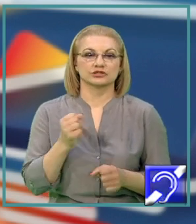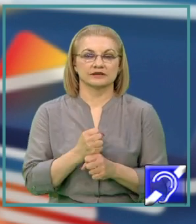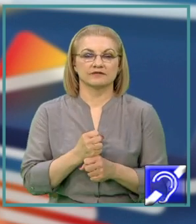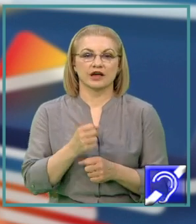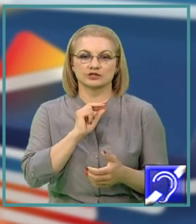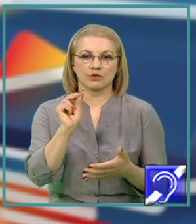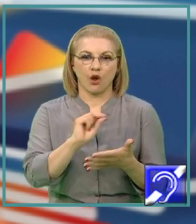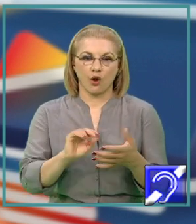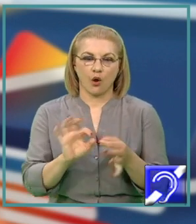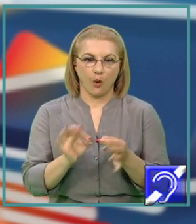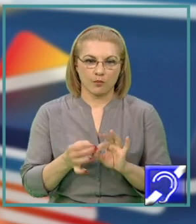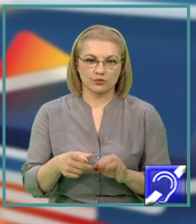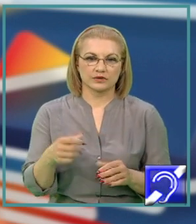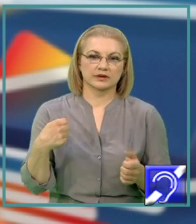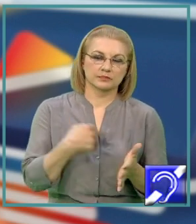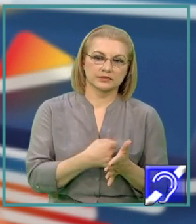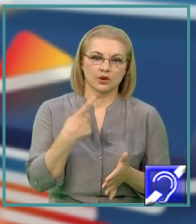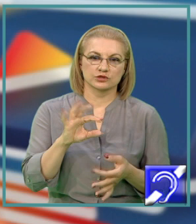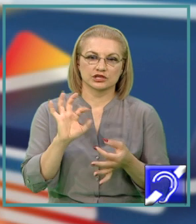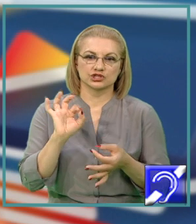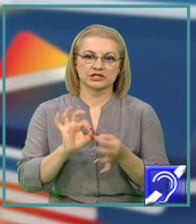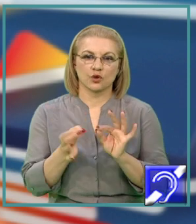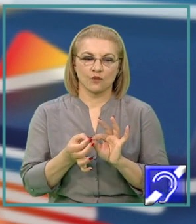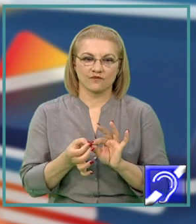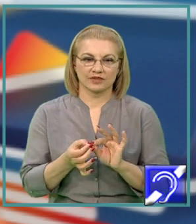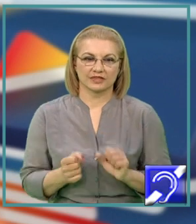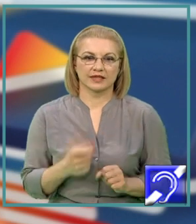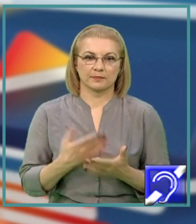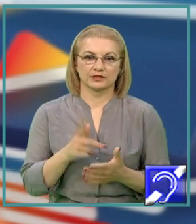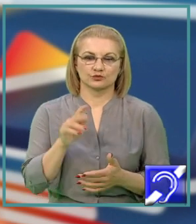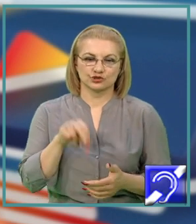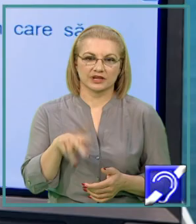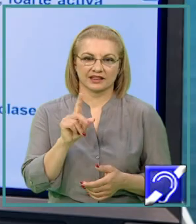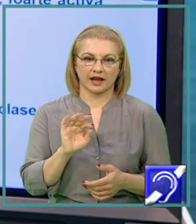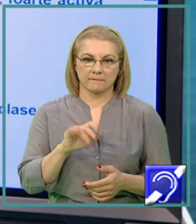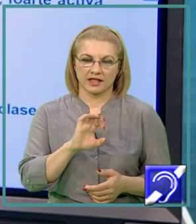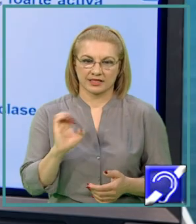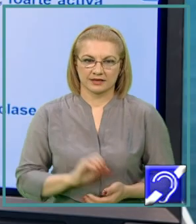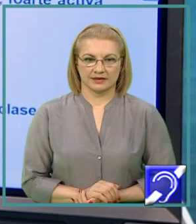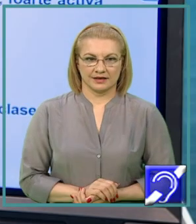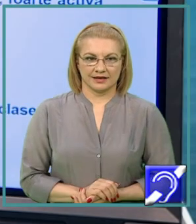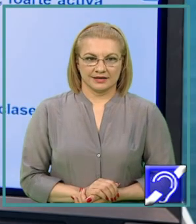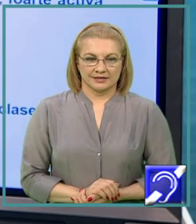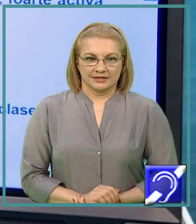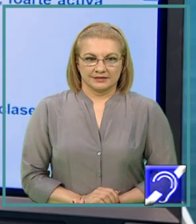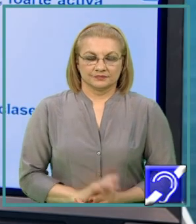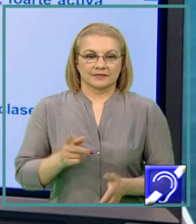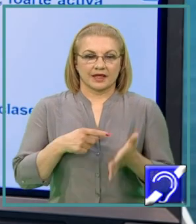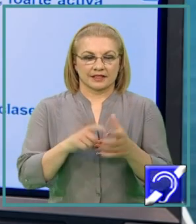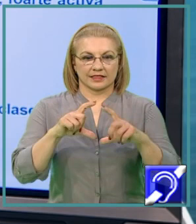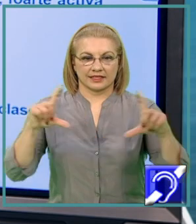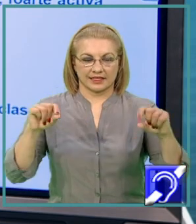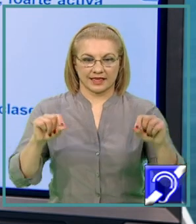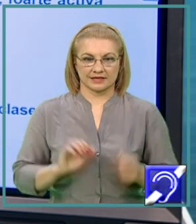de cuvinte în care să motivăm apartenența textului propus la genul dramatic. Se dă